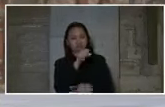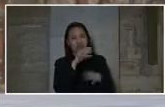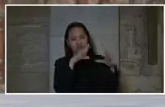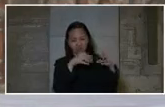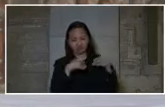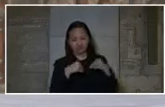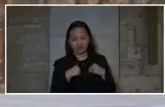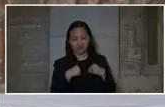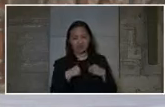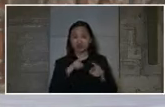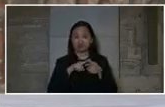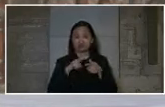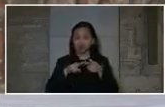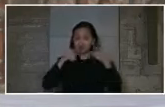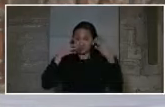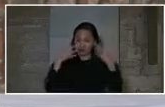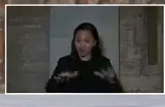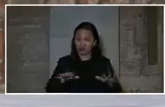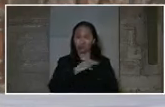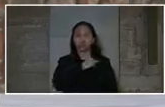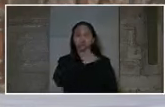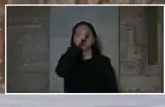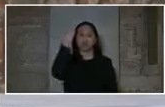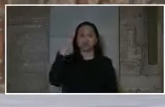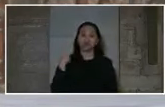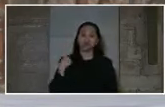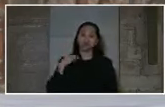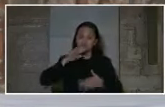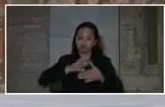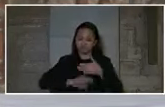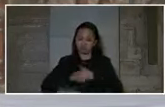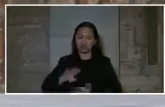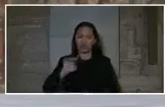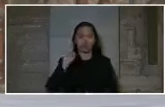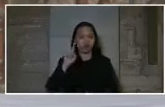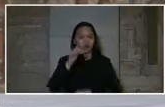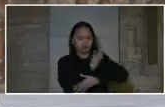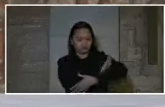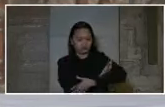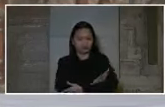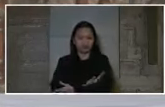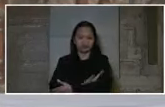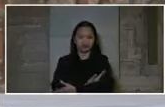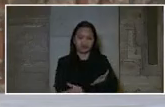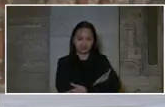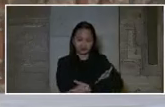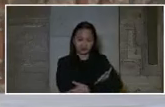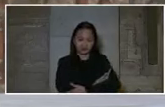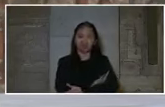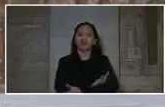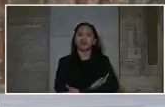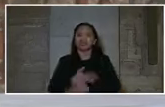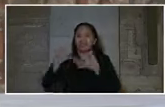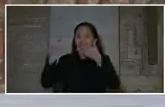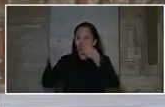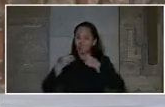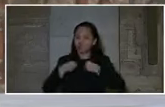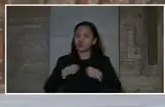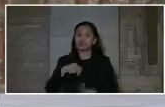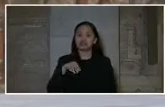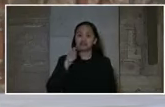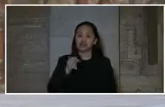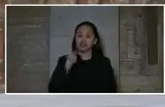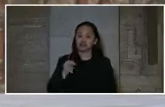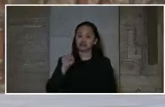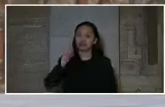Ganun din, matapos na siya'y ipanganak at ang isang sanggol ang ibinigay sa kanya, kinakailangan pa rin niyang